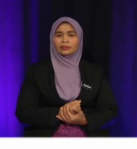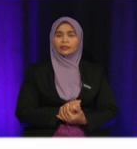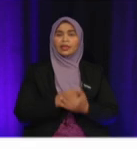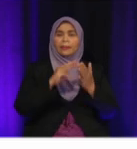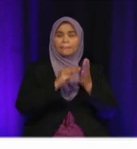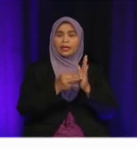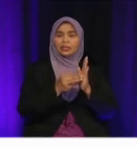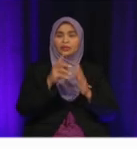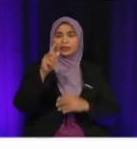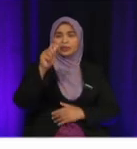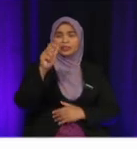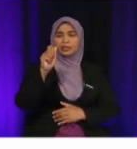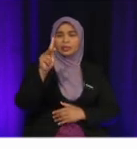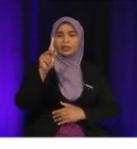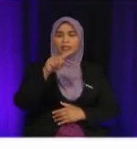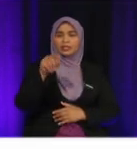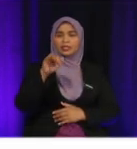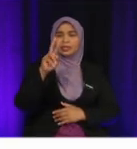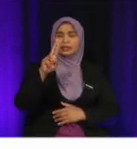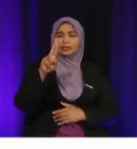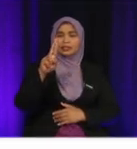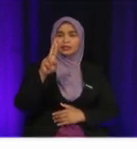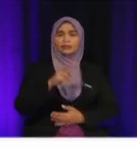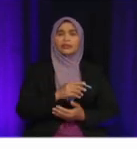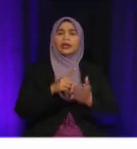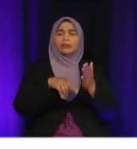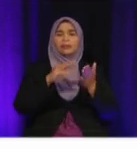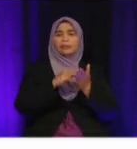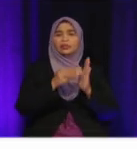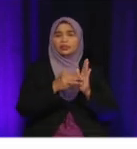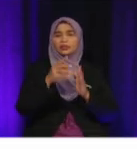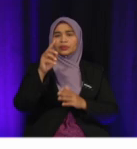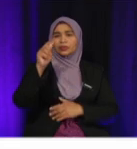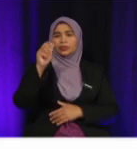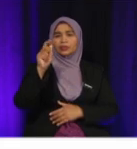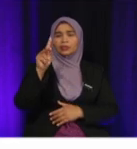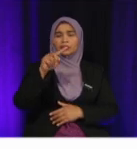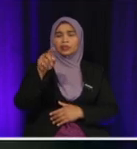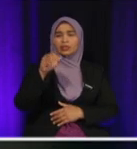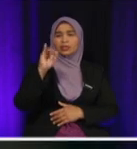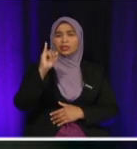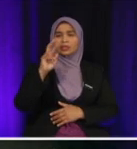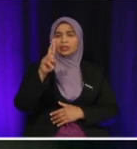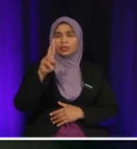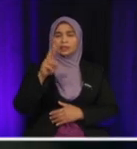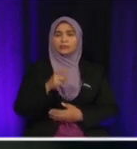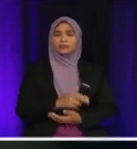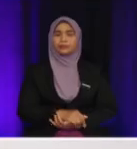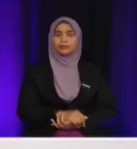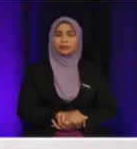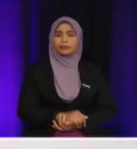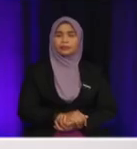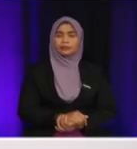maksud takzir. Ha, takzir. Okey, apa maksud takzir? Ha, siapa nak jawab ni? Ha, okey, Hakim, silakan Hakim.